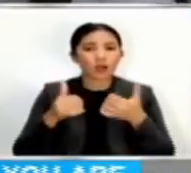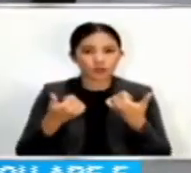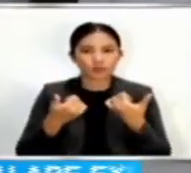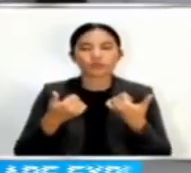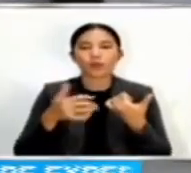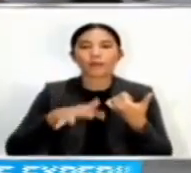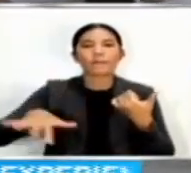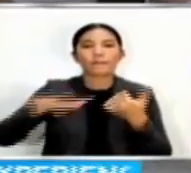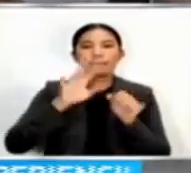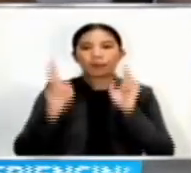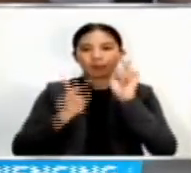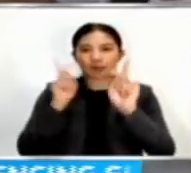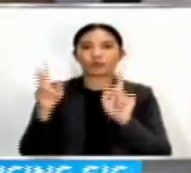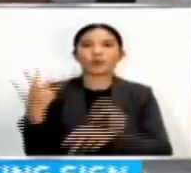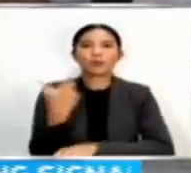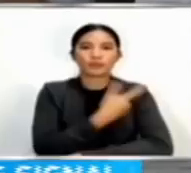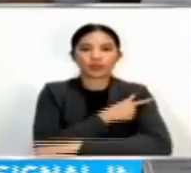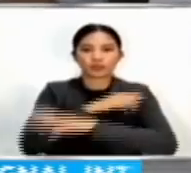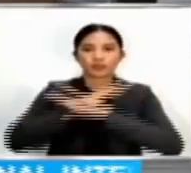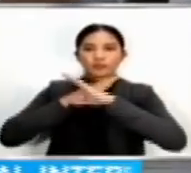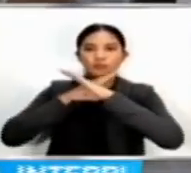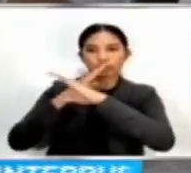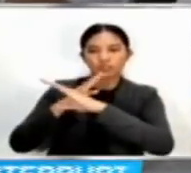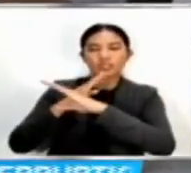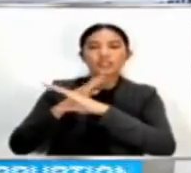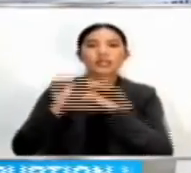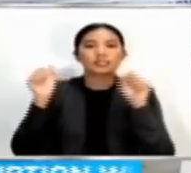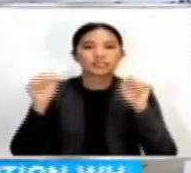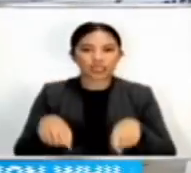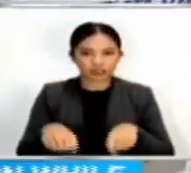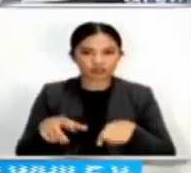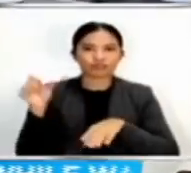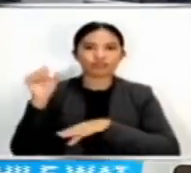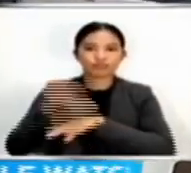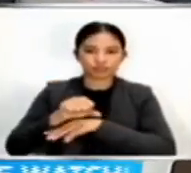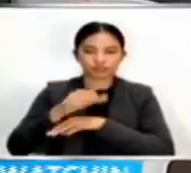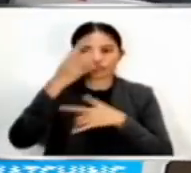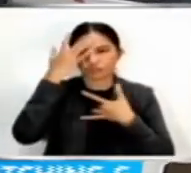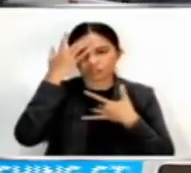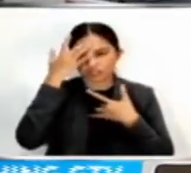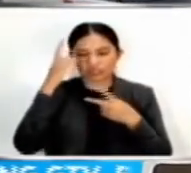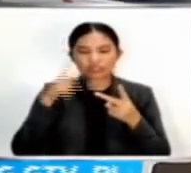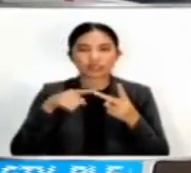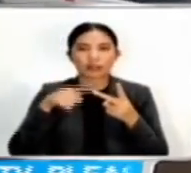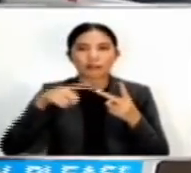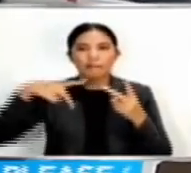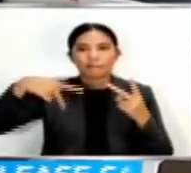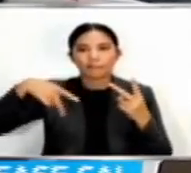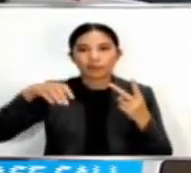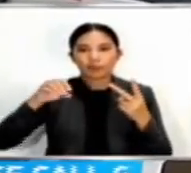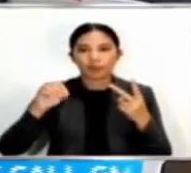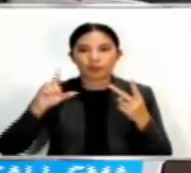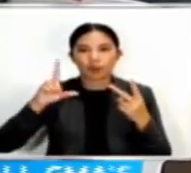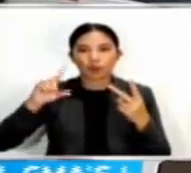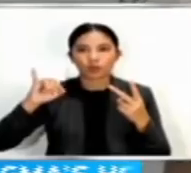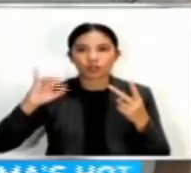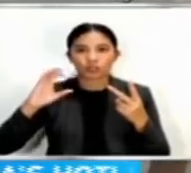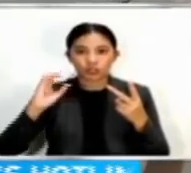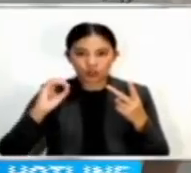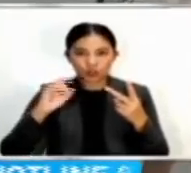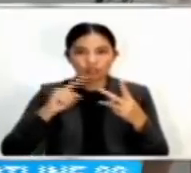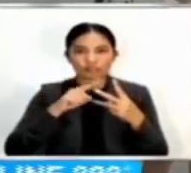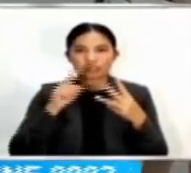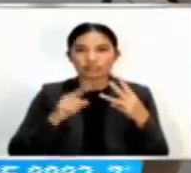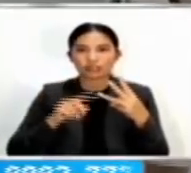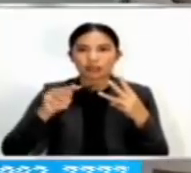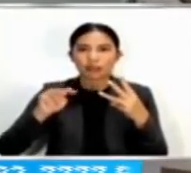Ang pumapangalawa po sa listahan natin, yung polio. Pwede nating matanggal yan. And yung measles. Oo, dati wala